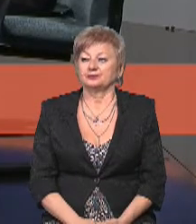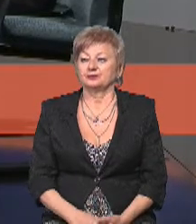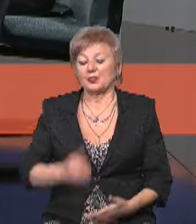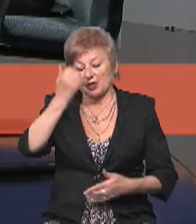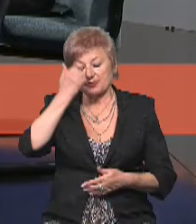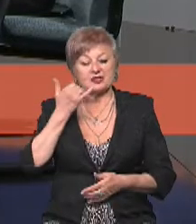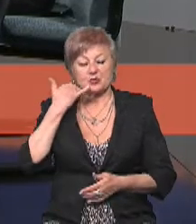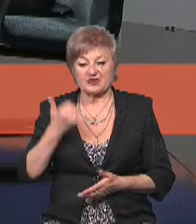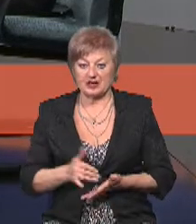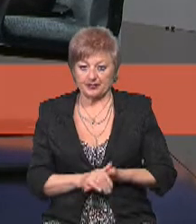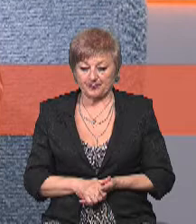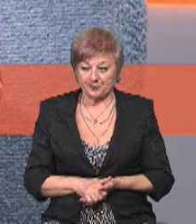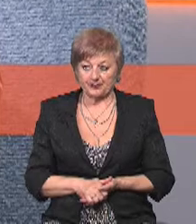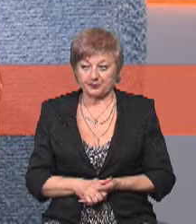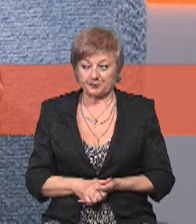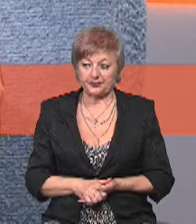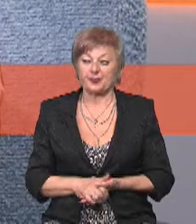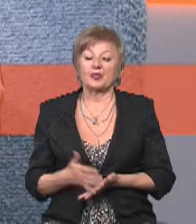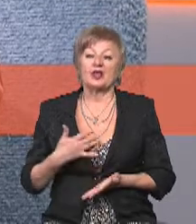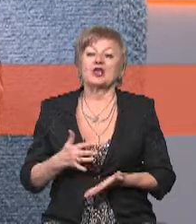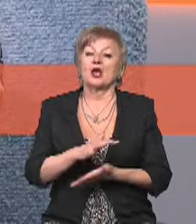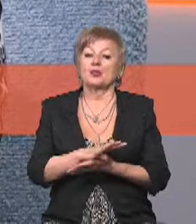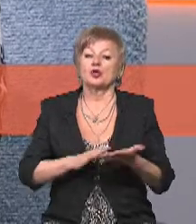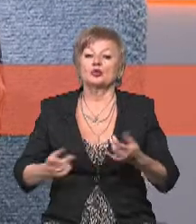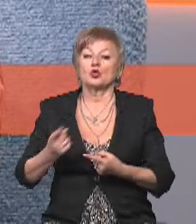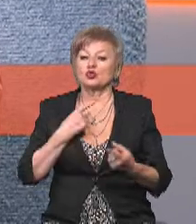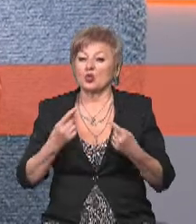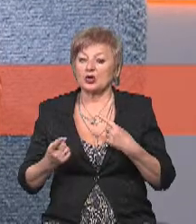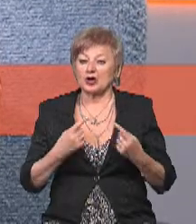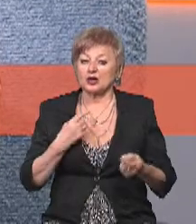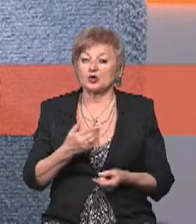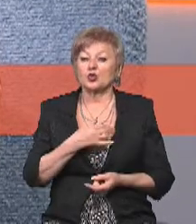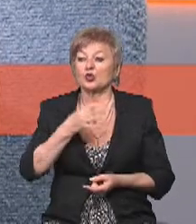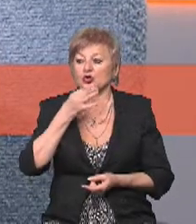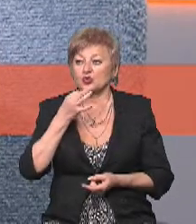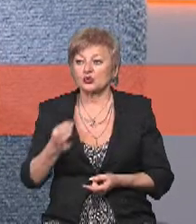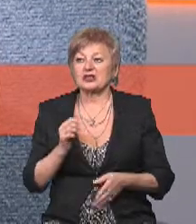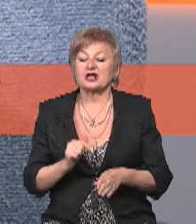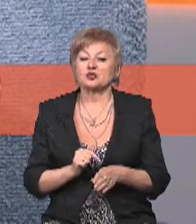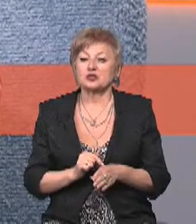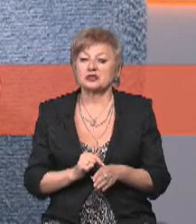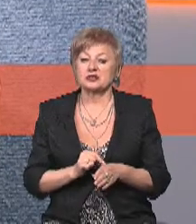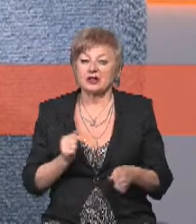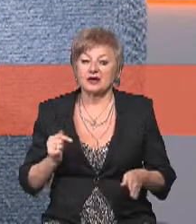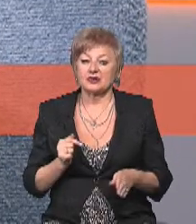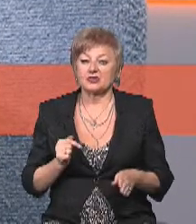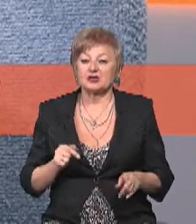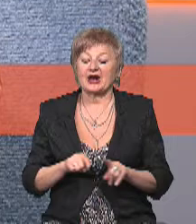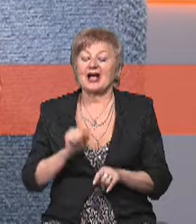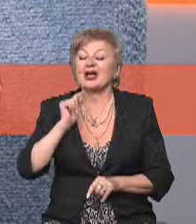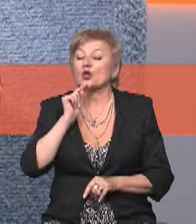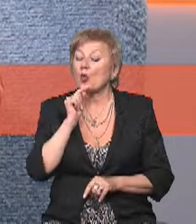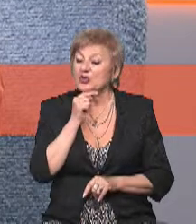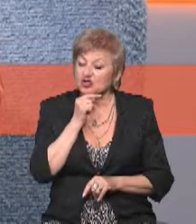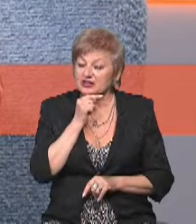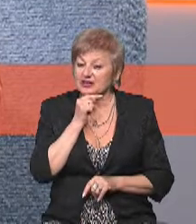Дякуємо за телефонний дзвінок. Я, продовжуючи нашу розмову, хочу сказати, що ми тут затронули, скажімо так, економічні